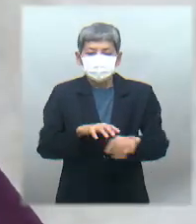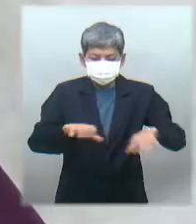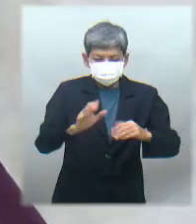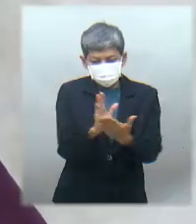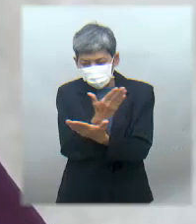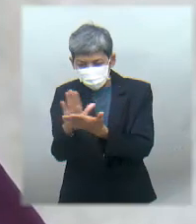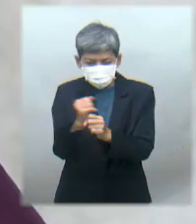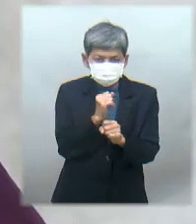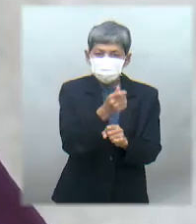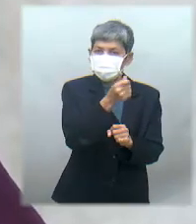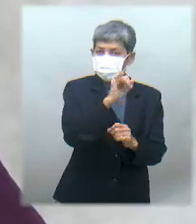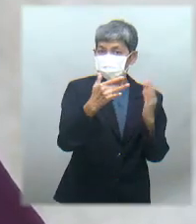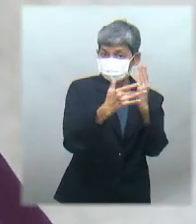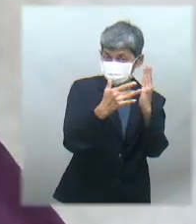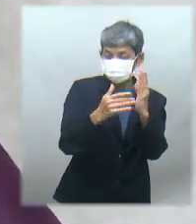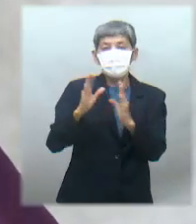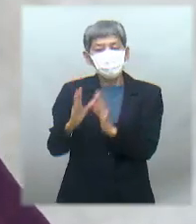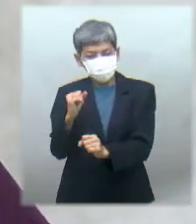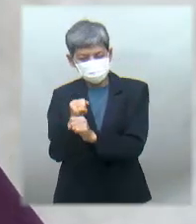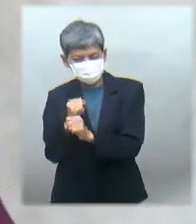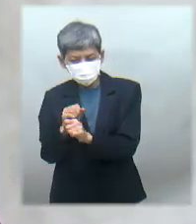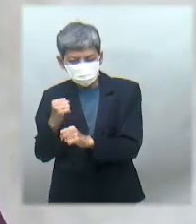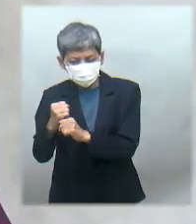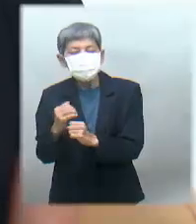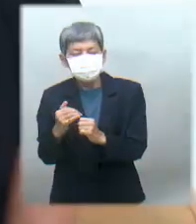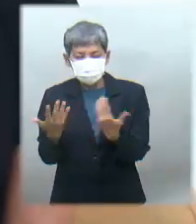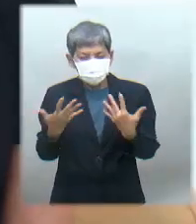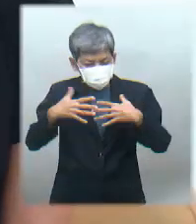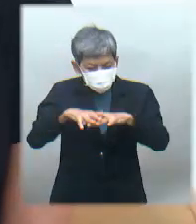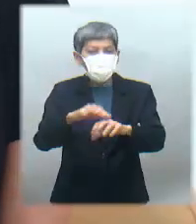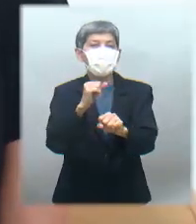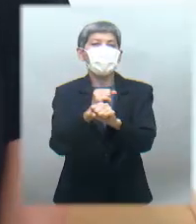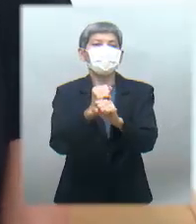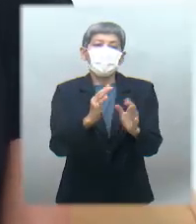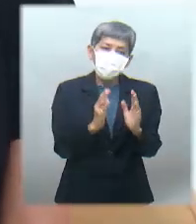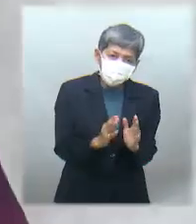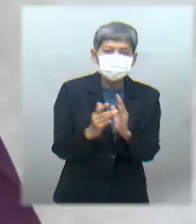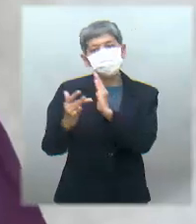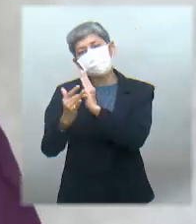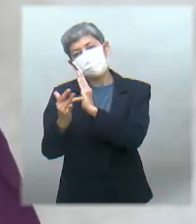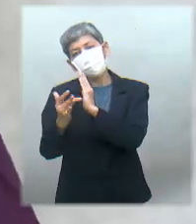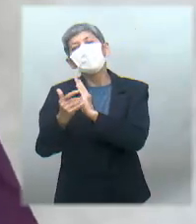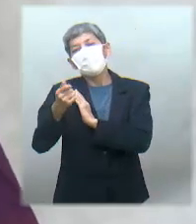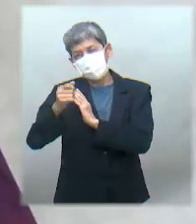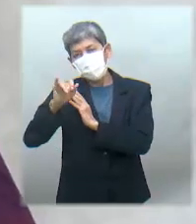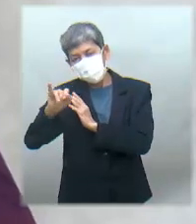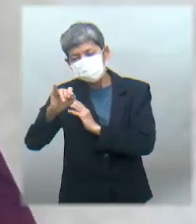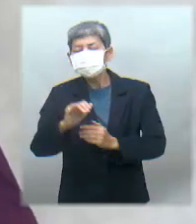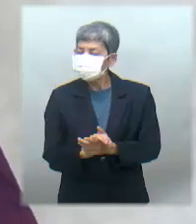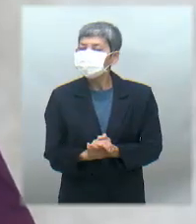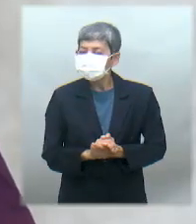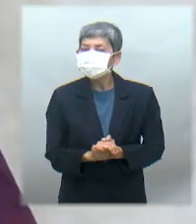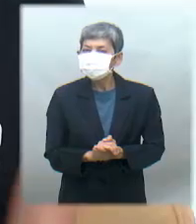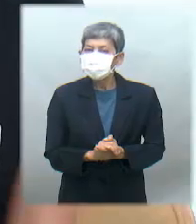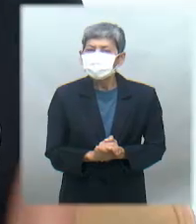็การทำงานคู่กัน แล้วก็อาจจะเป็การเพิ่มประสิทธภาที่มากชิดในกทำงานของทั้งคนด้วยแลวก AI ด้วย เยี่ม